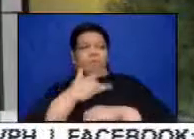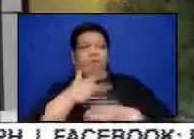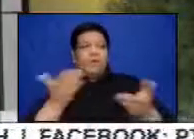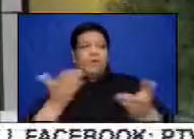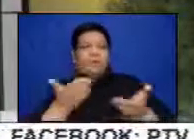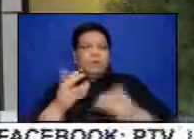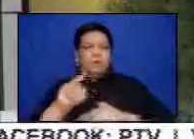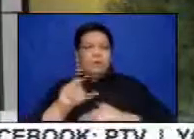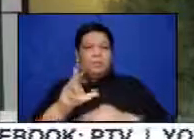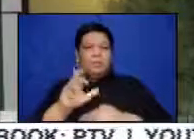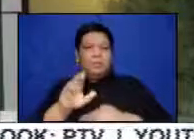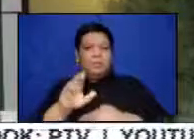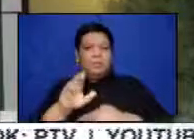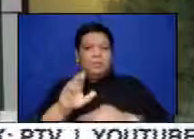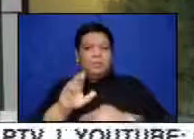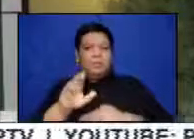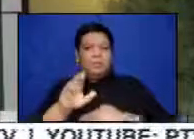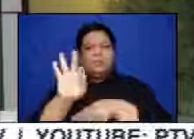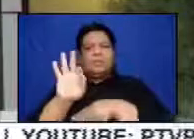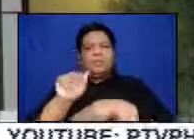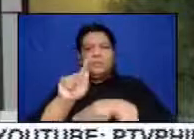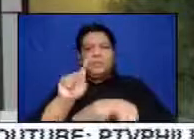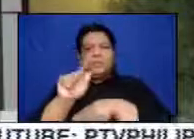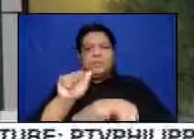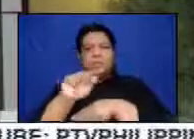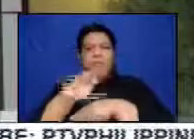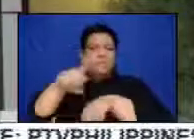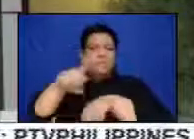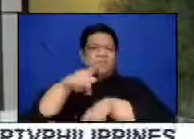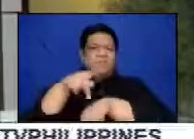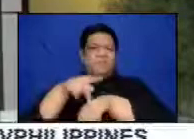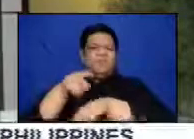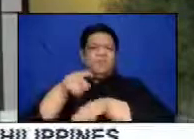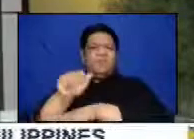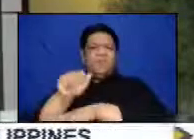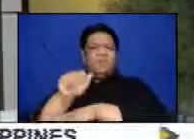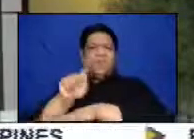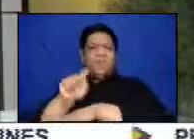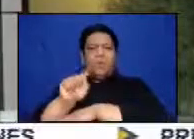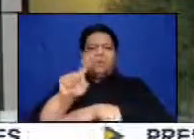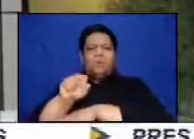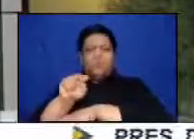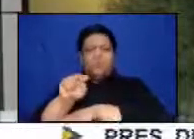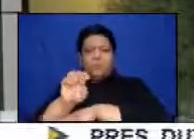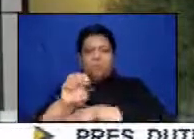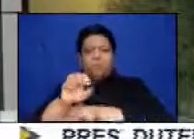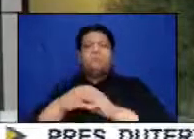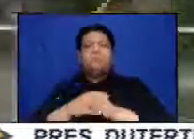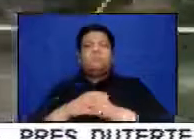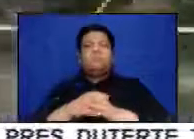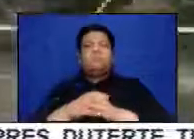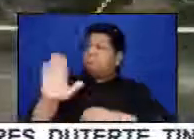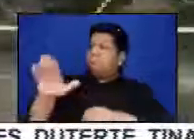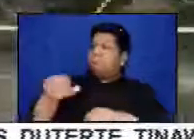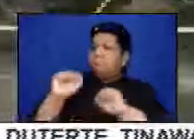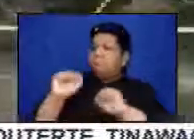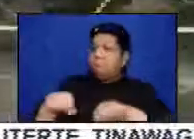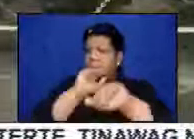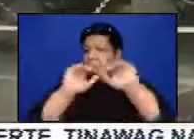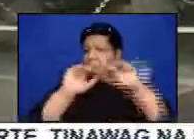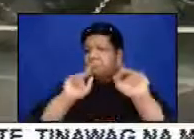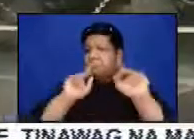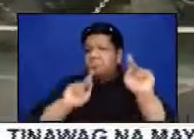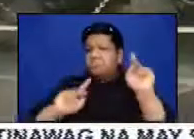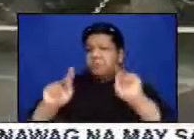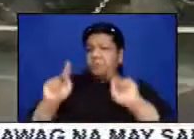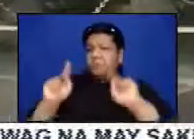Justice Norman D. Pizarro na natagpuan patay sa Capaz Tarlac nitong Oktubre. Matapos lumabas ang resulta ng DNA